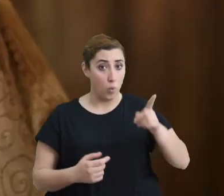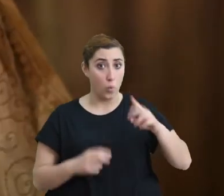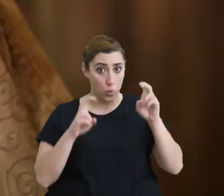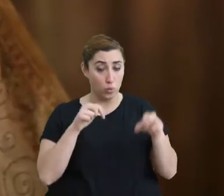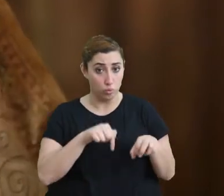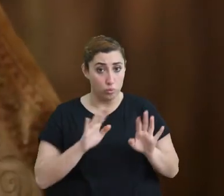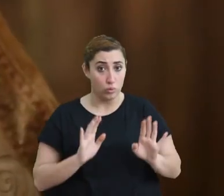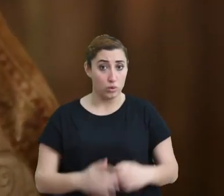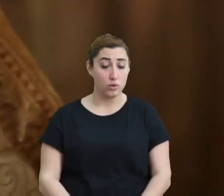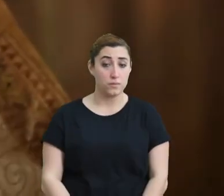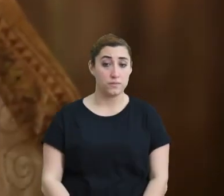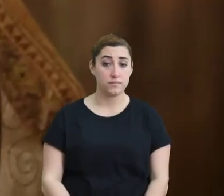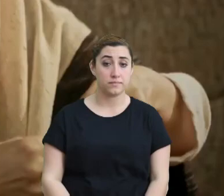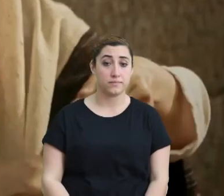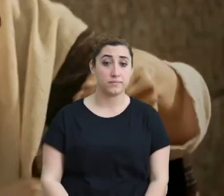benim?